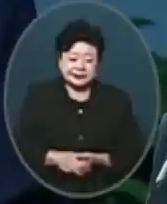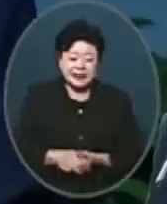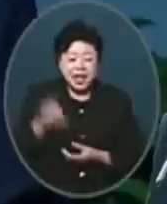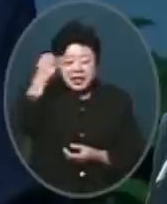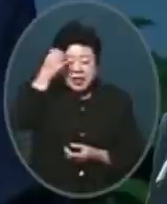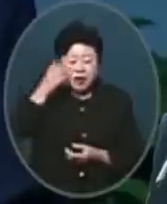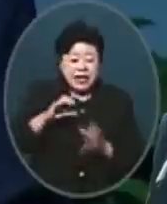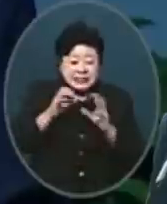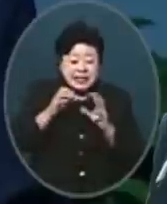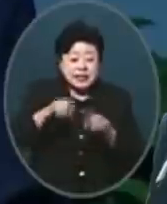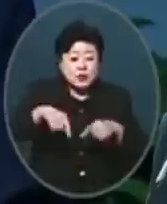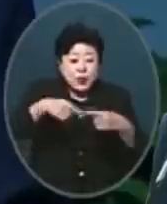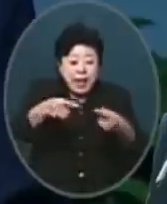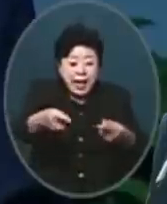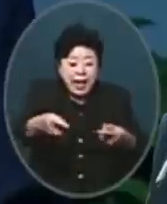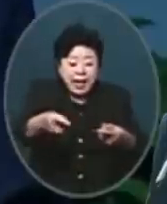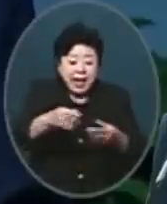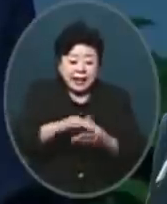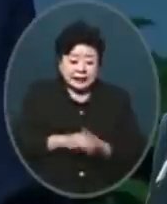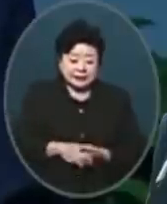영의 세계 속에